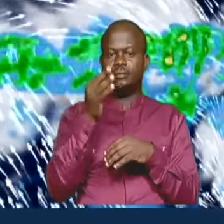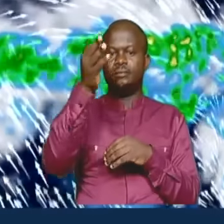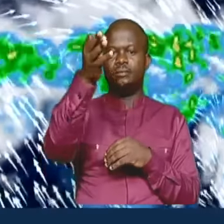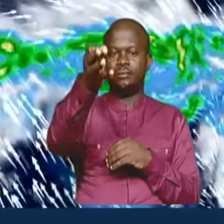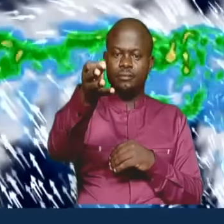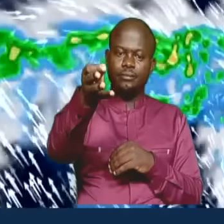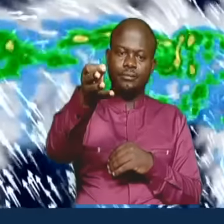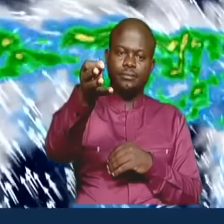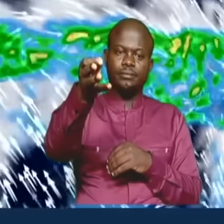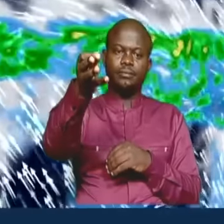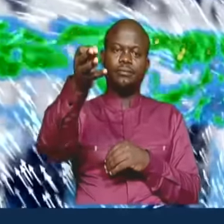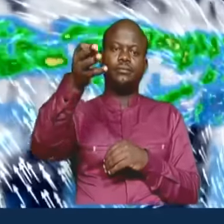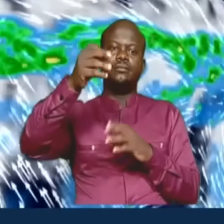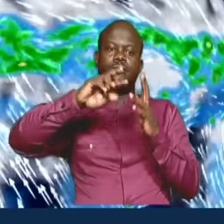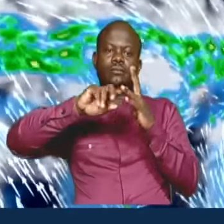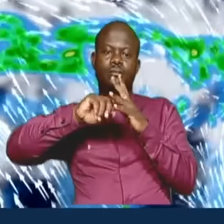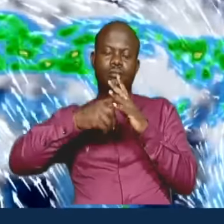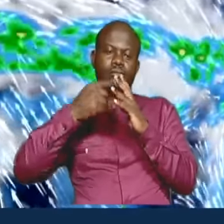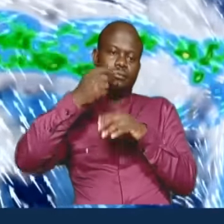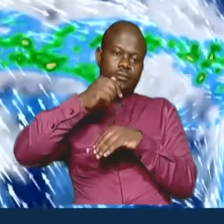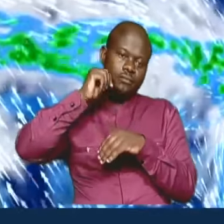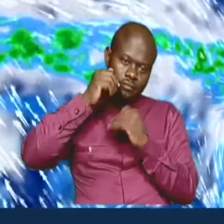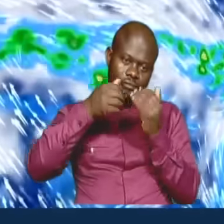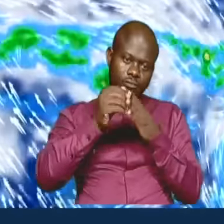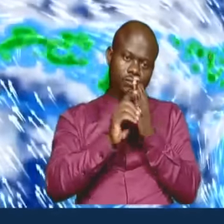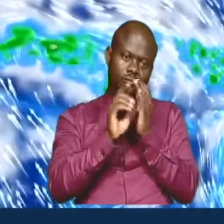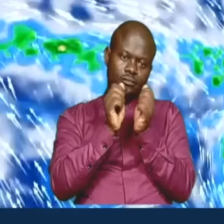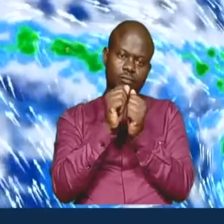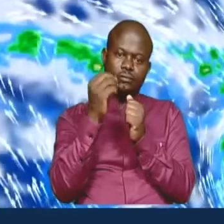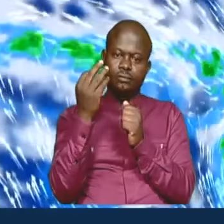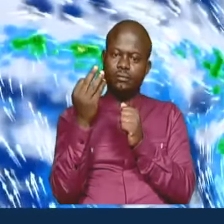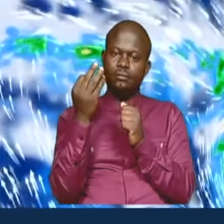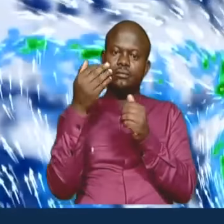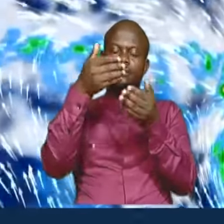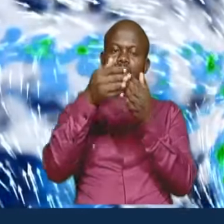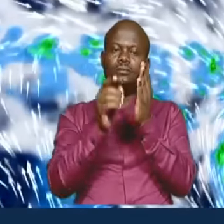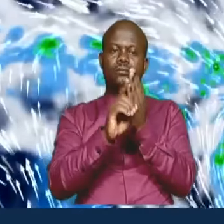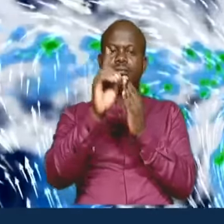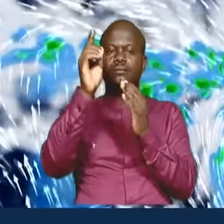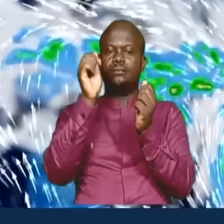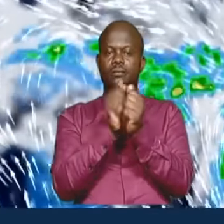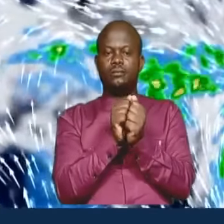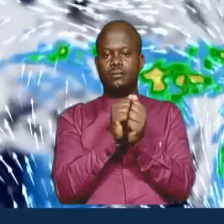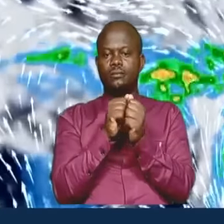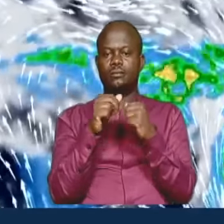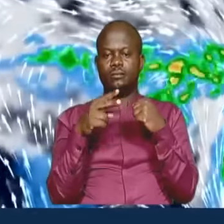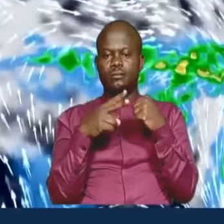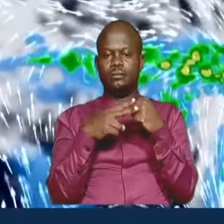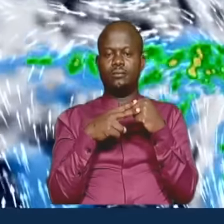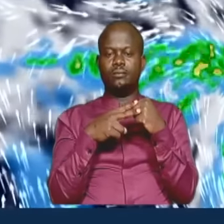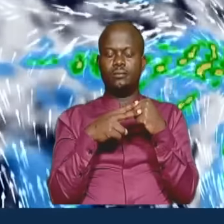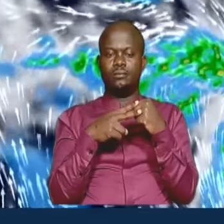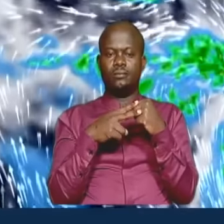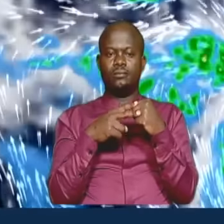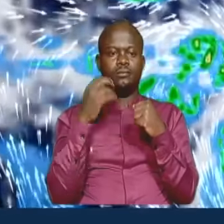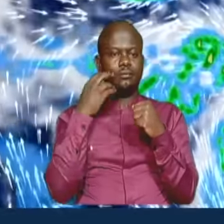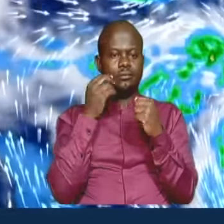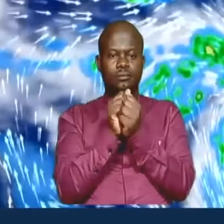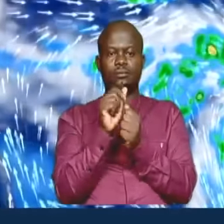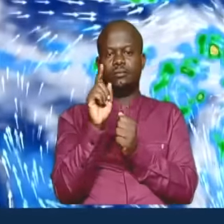imbere. Ubwo ni uguhera ku munsi w'ejo tariki ya 13 kugeza ku itariki ya 17